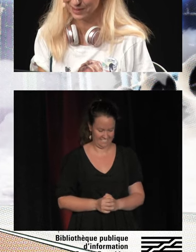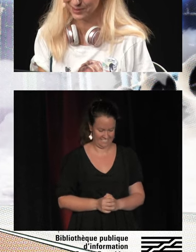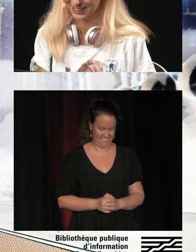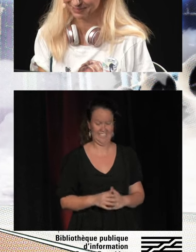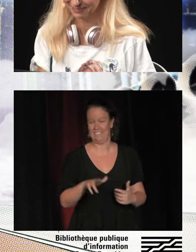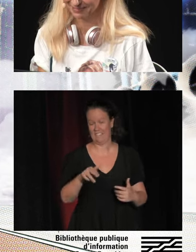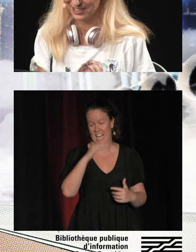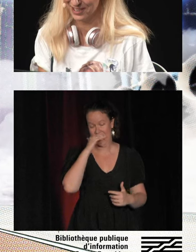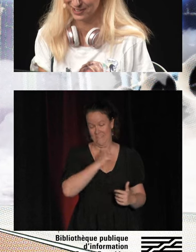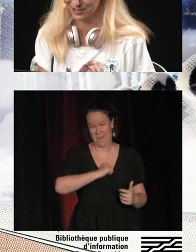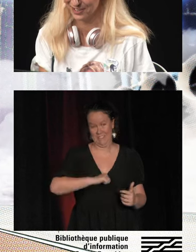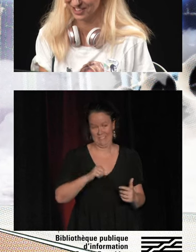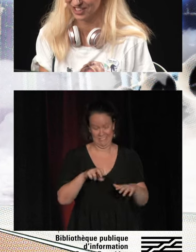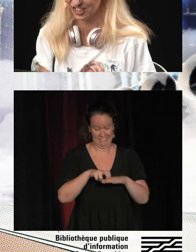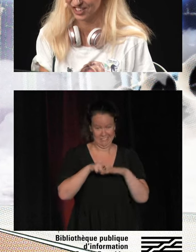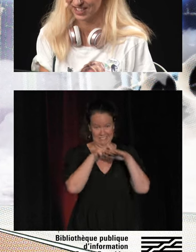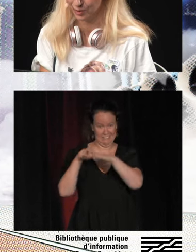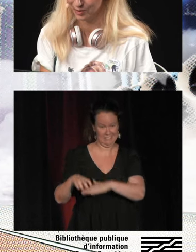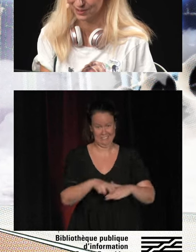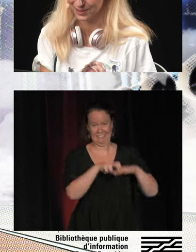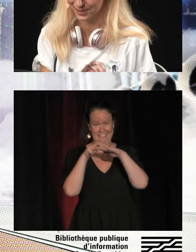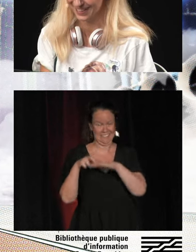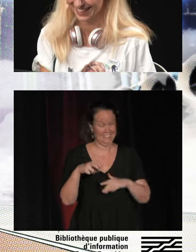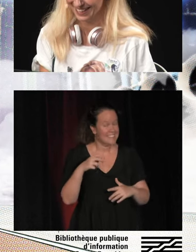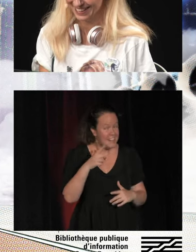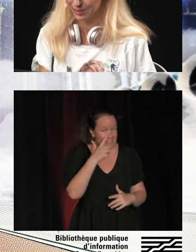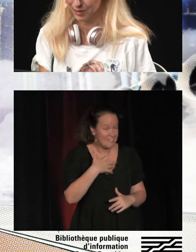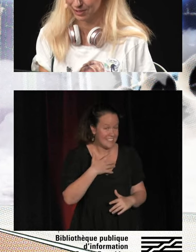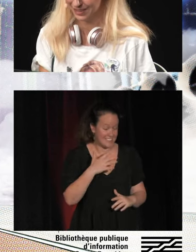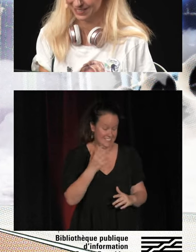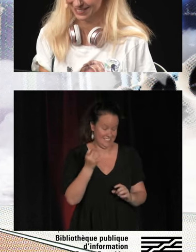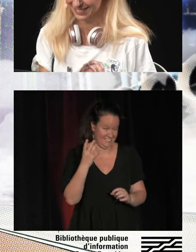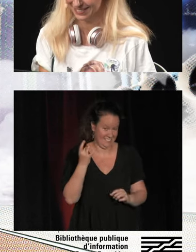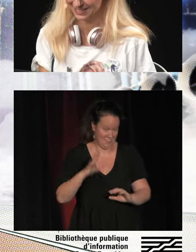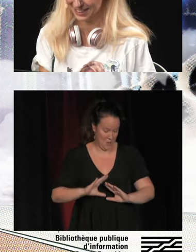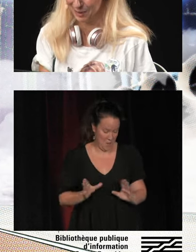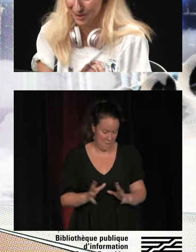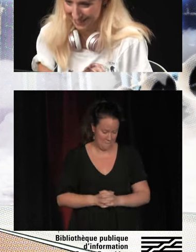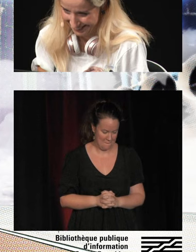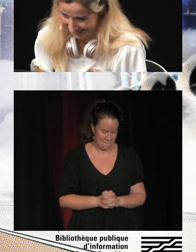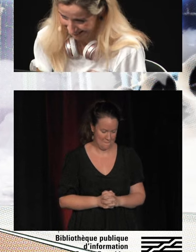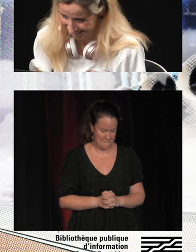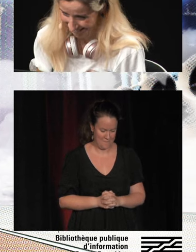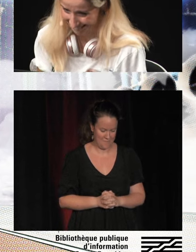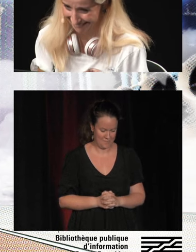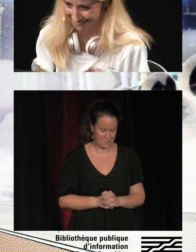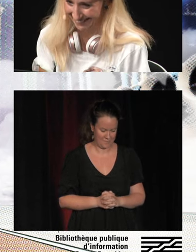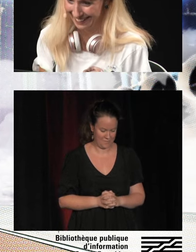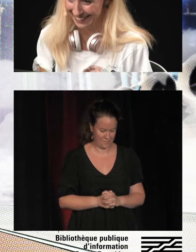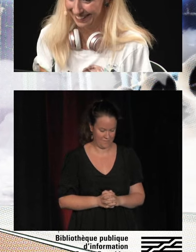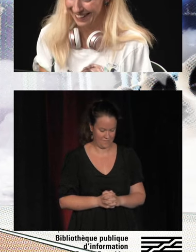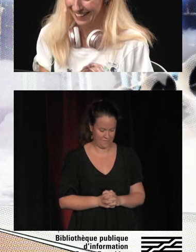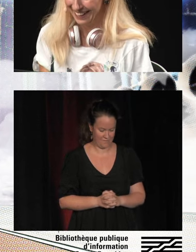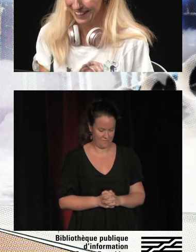Ça va trop mal tourner. J'ai zéro confiance. Qui m'a envoyé ? Vraiment.